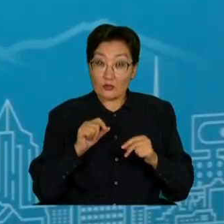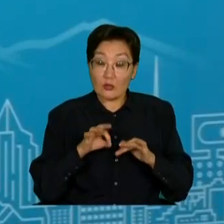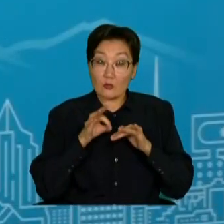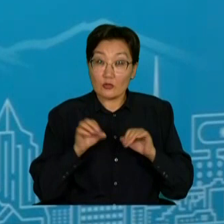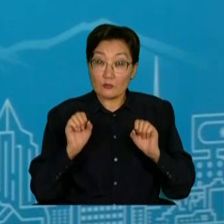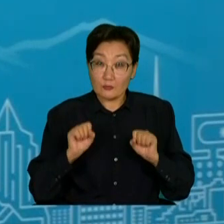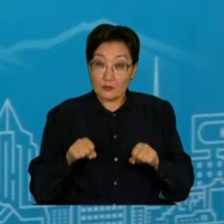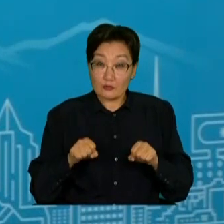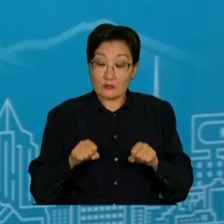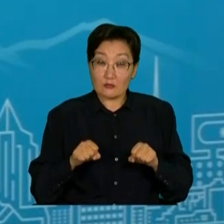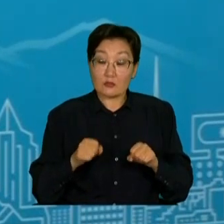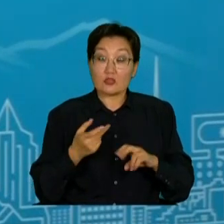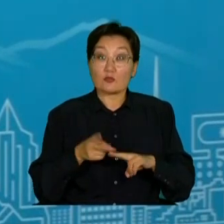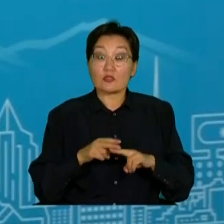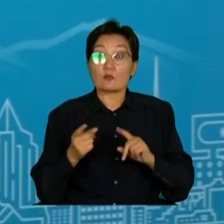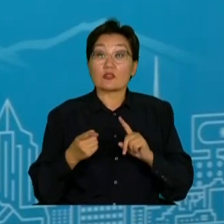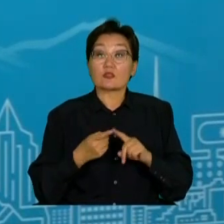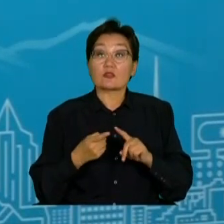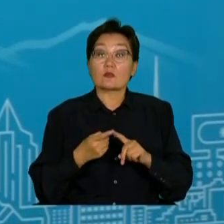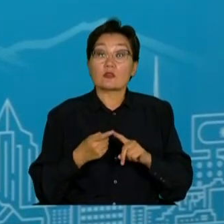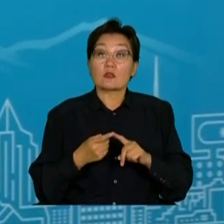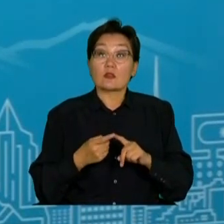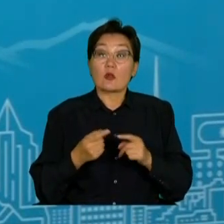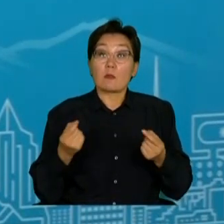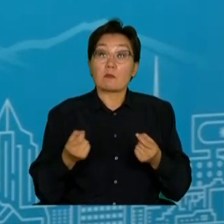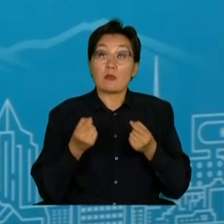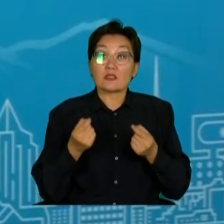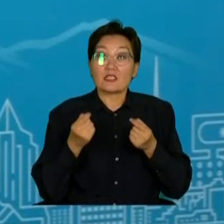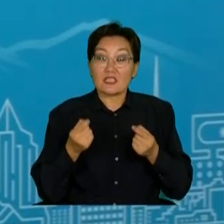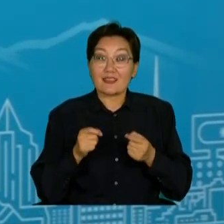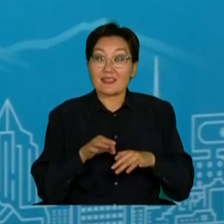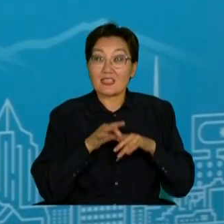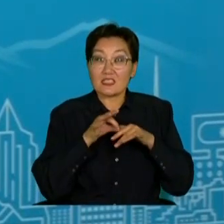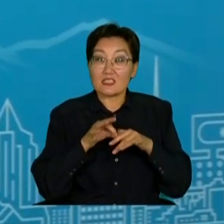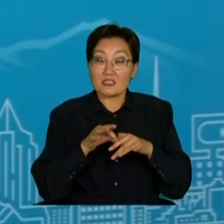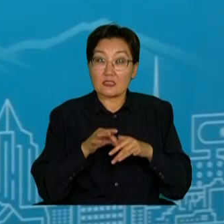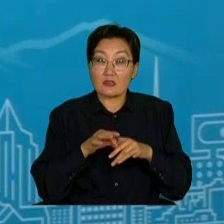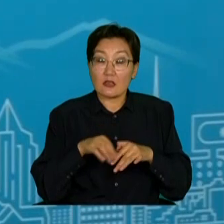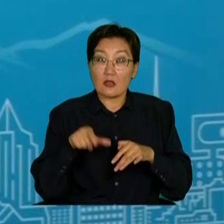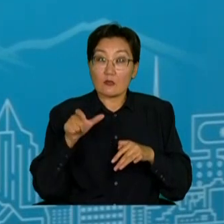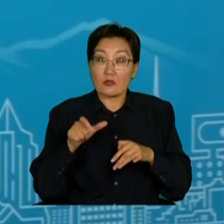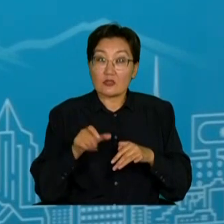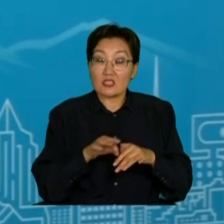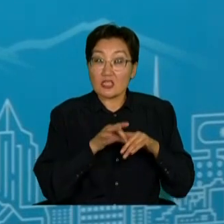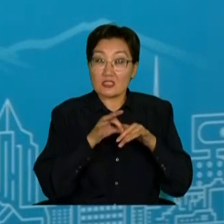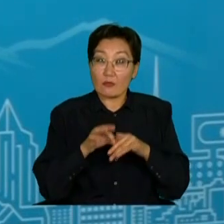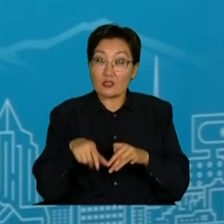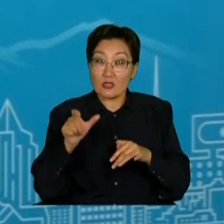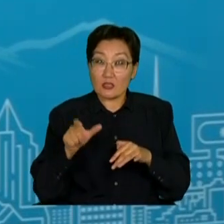келуі әбден мүмкін. Ол ең бірінші нау бактерия носитель дейміз қой, бактерия тасымалдаушы